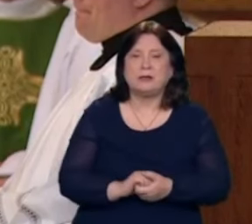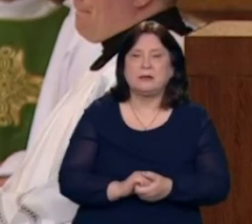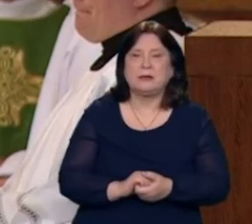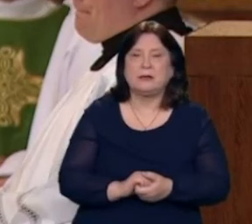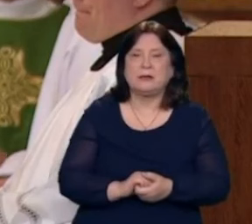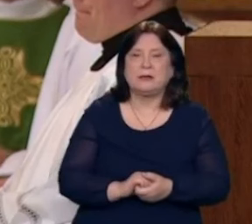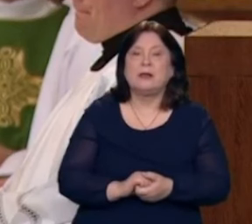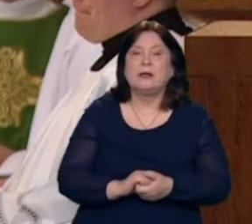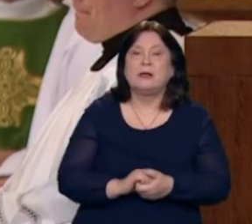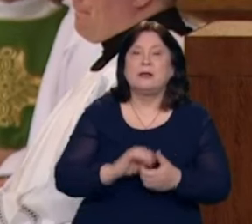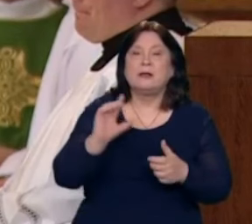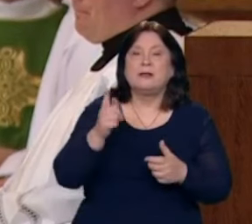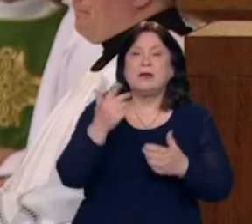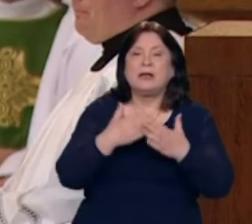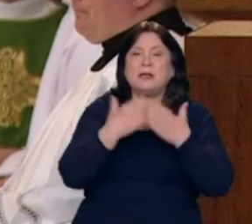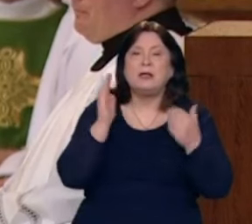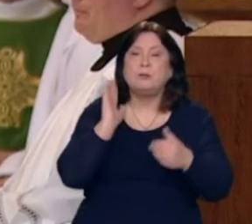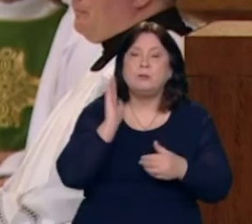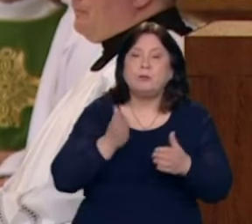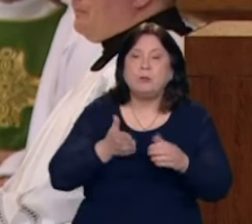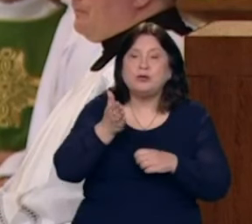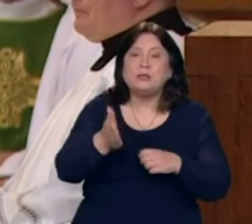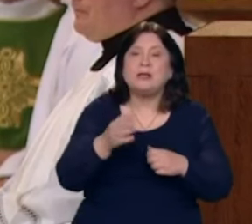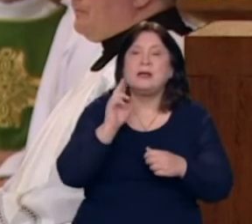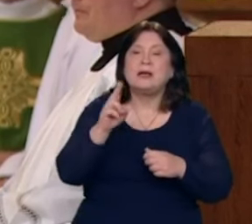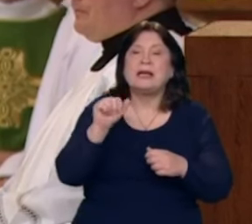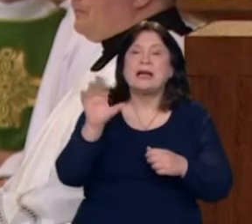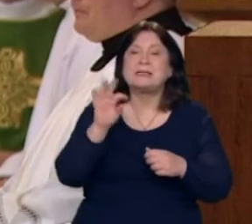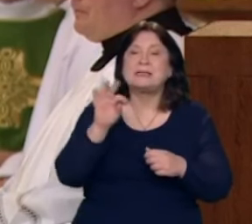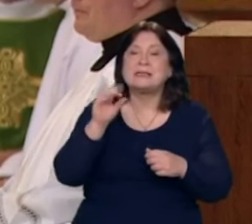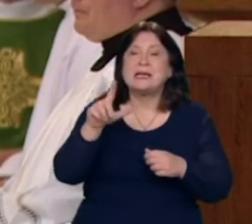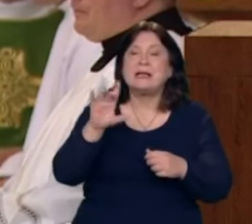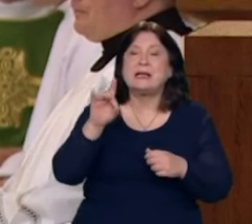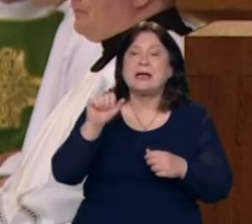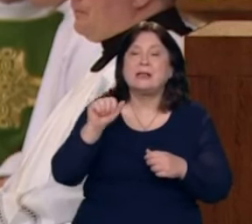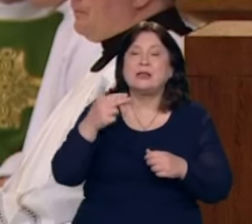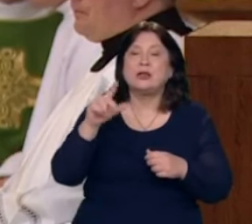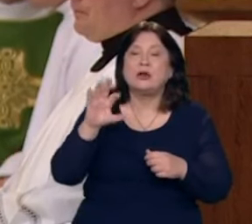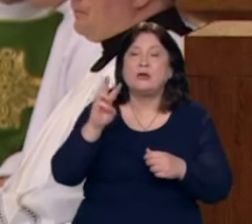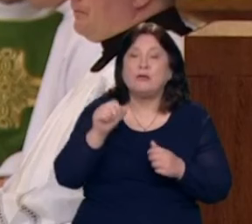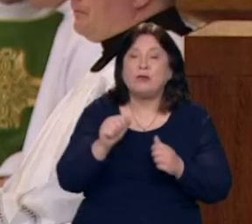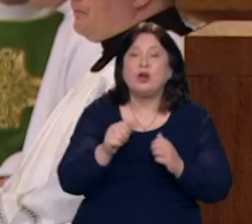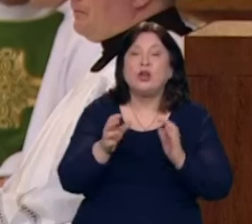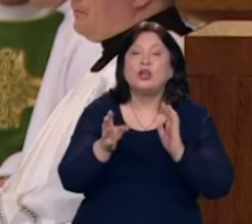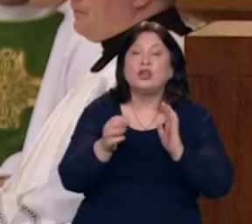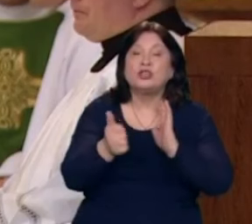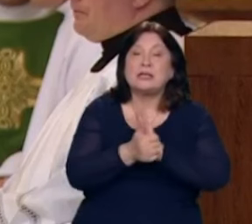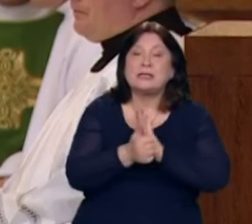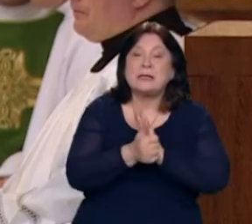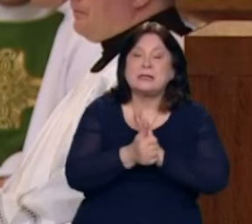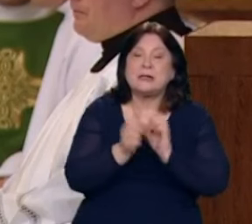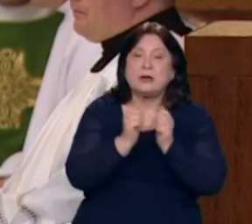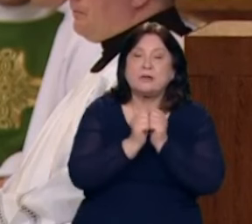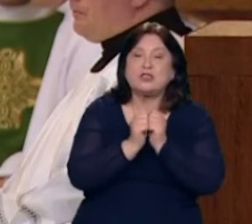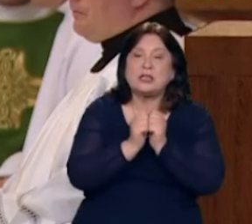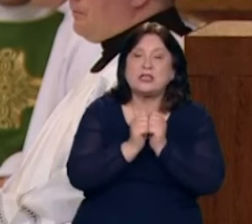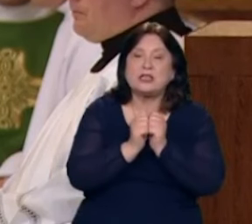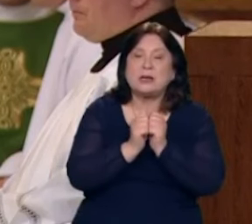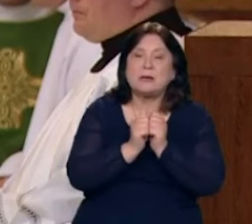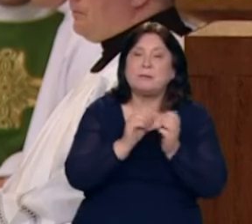d później już w kastel gandolfo 16 września na